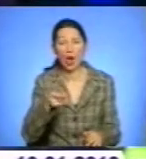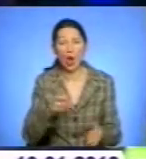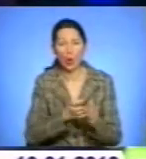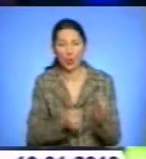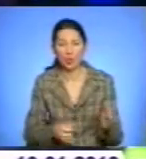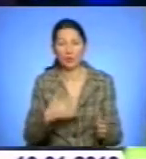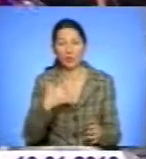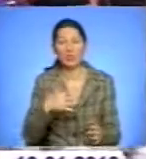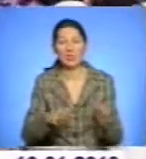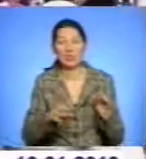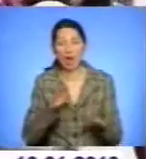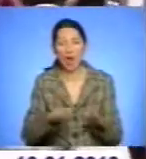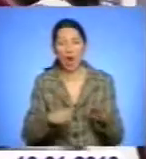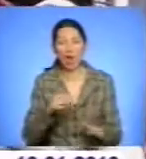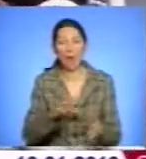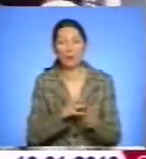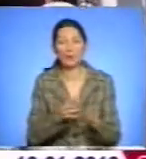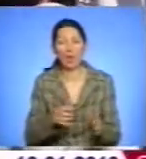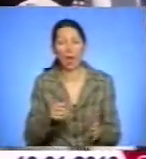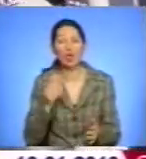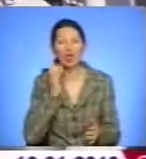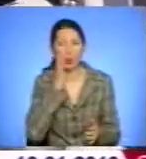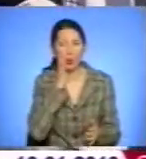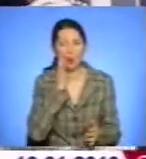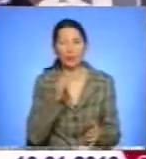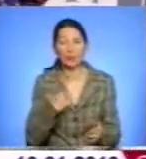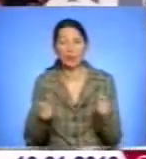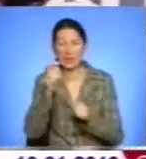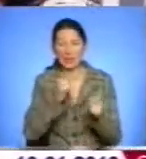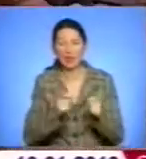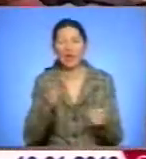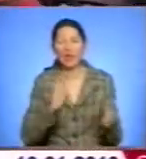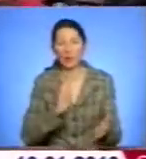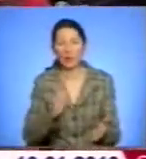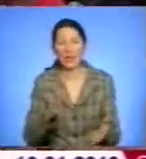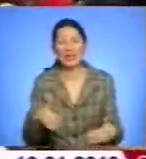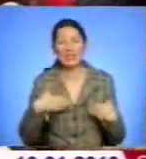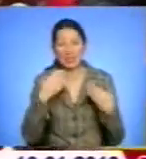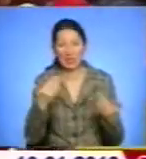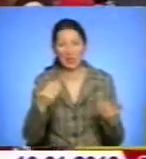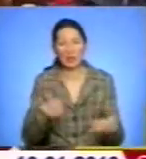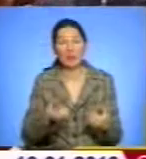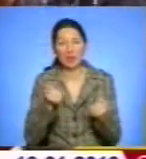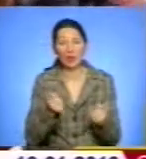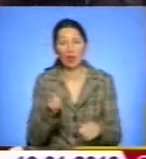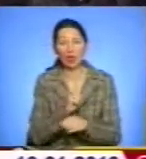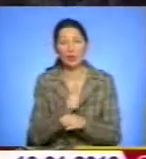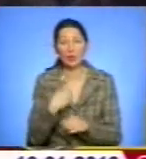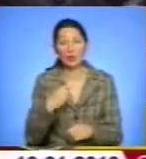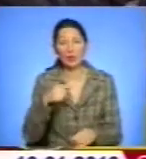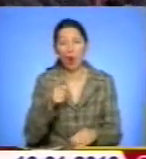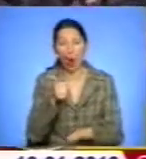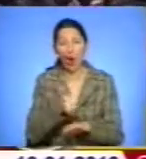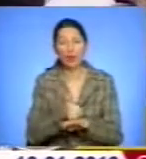цукру. Фестиваль «Куті» відбувся з ініціативи та підтримки голови Тернопільської державної адміністрації Валентина